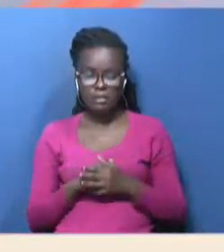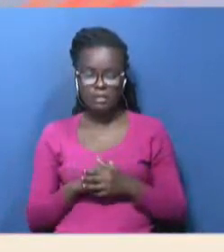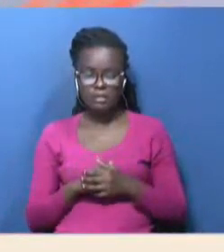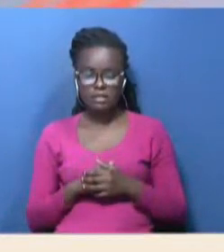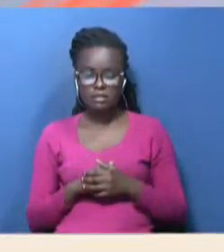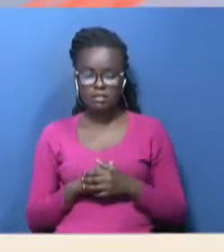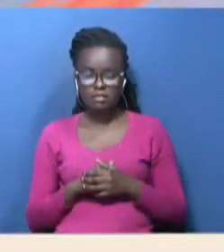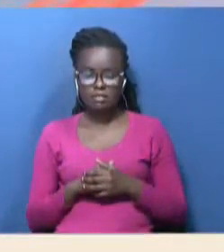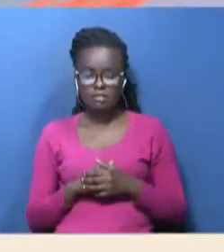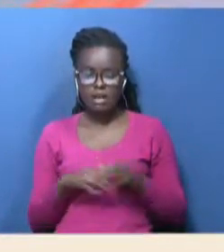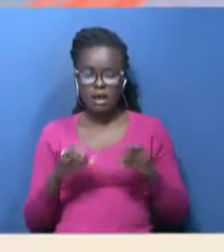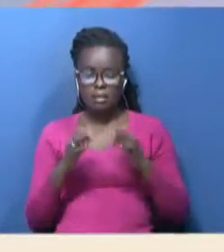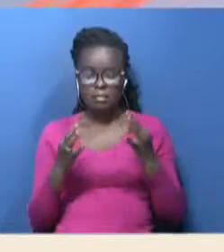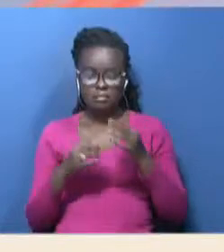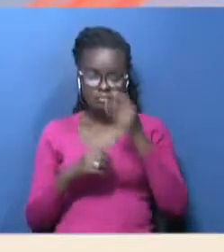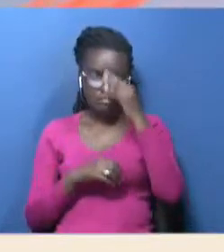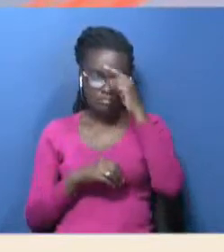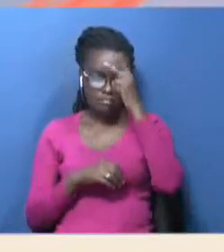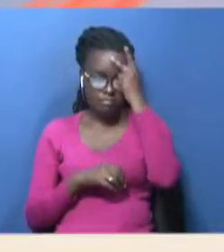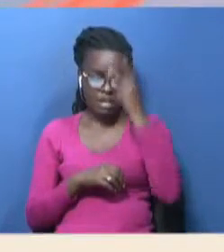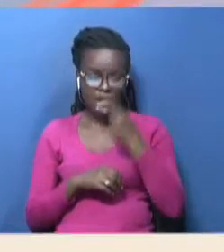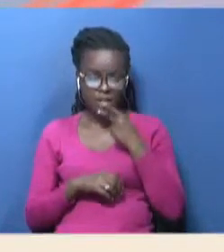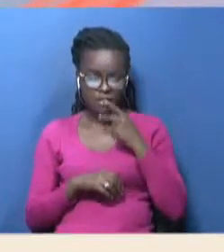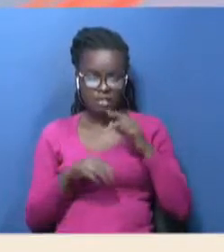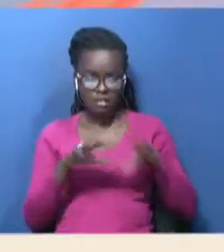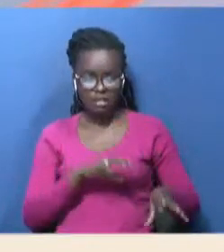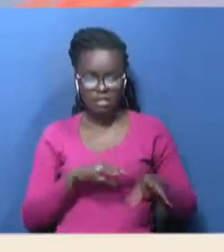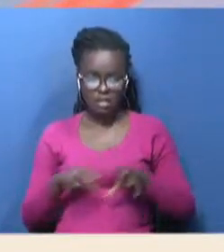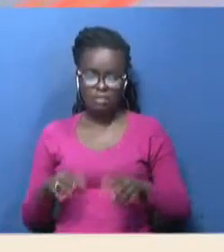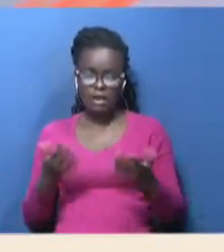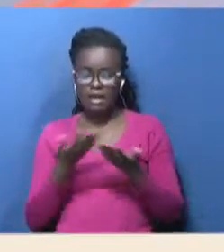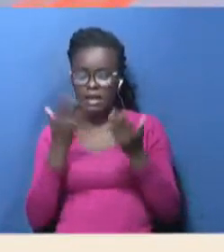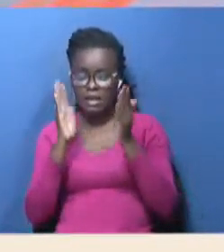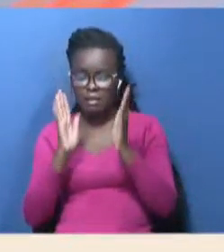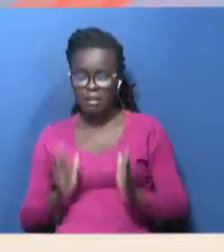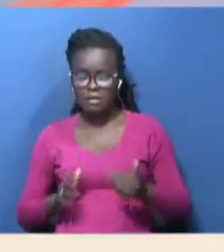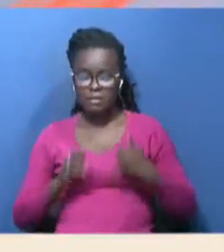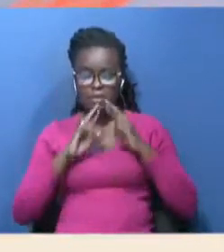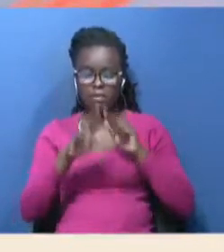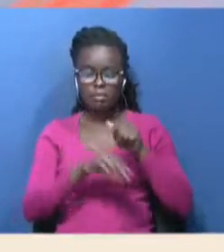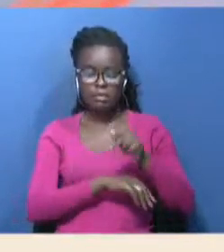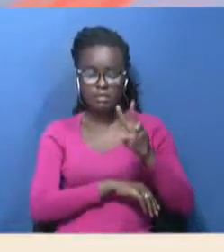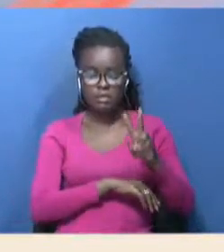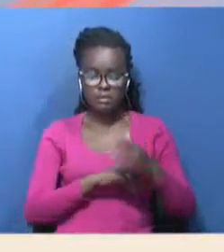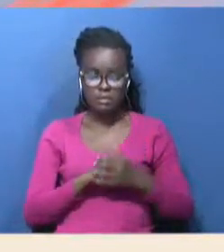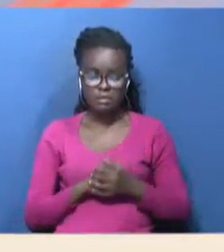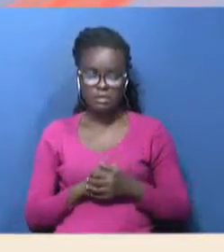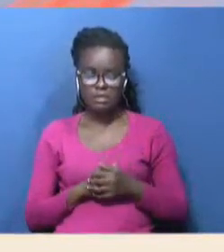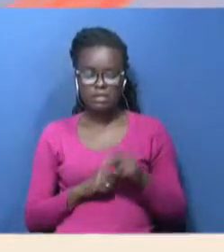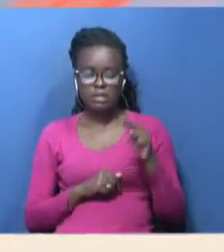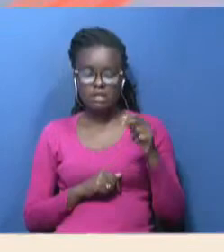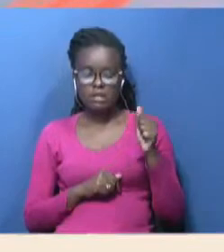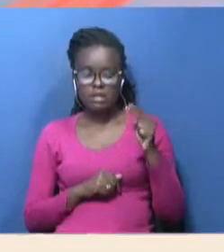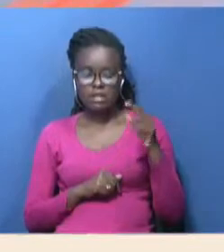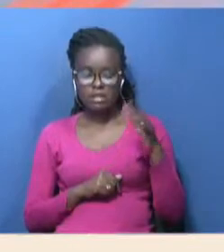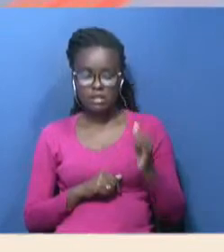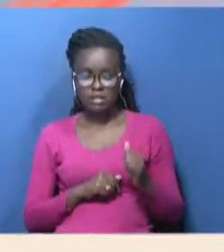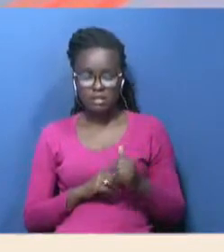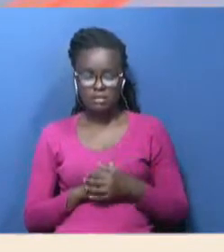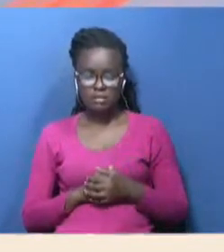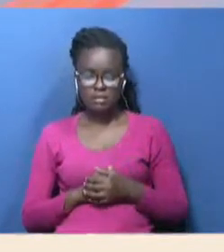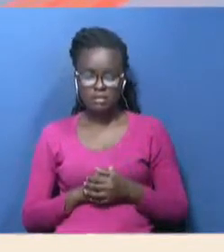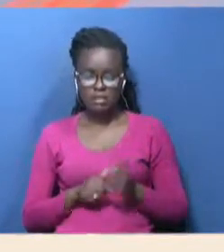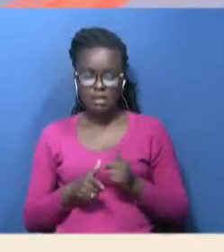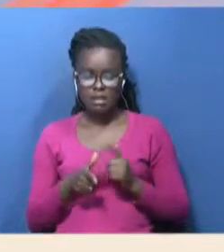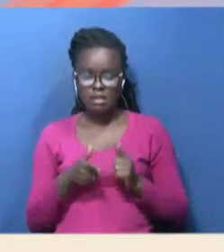kigiriko kia muciari uretwo Esther Wambui, na mundu wothe ungikorwo na riboti ciĩgie area ya Nancy Nyambura na Sarĩ Kayesi